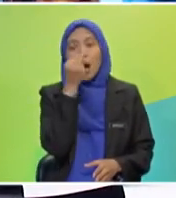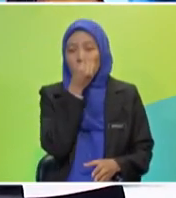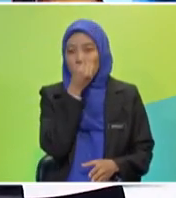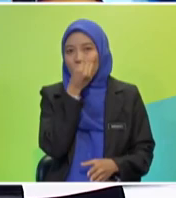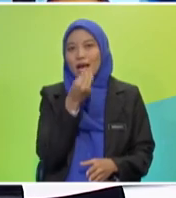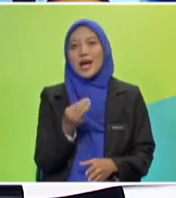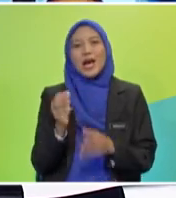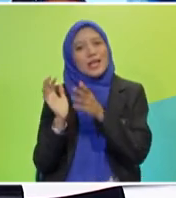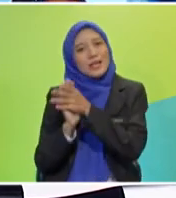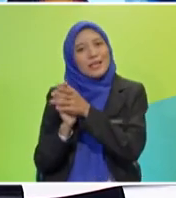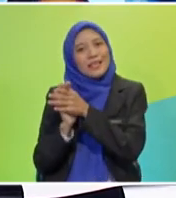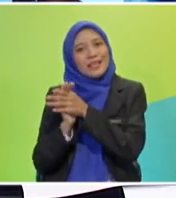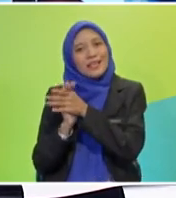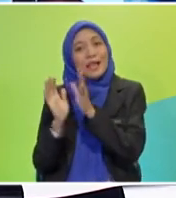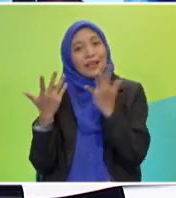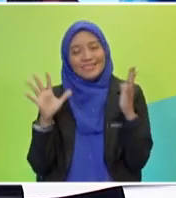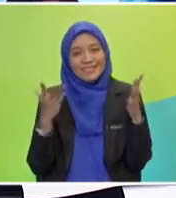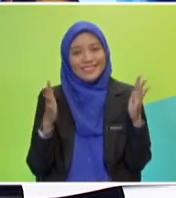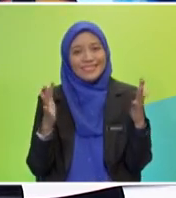Tahniah. Beri tepukan untuk diri anda.